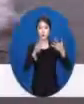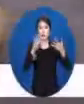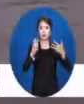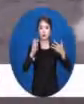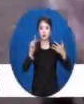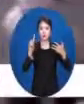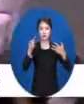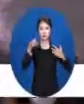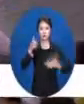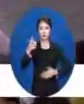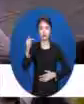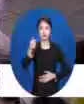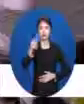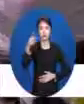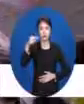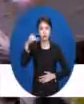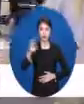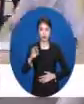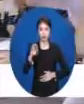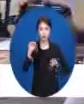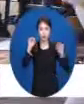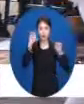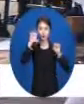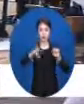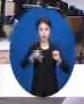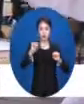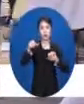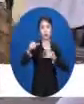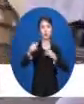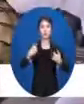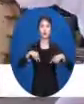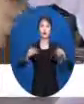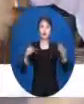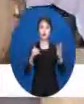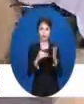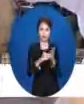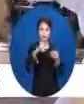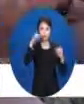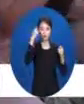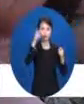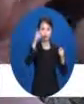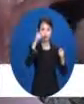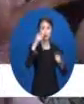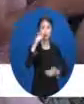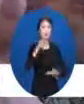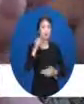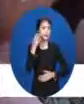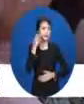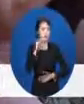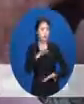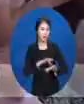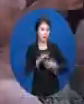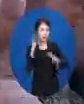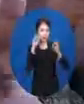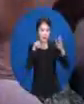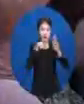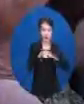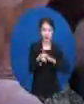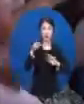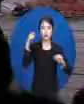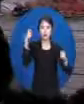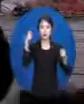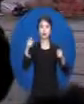8월 31일 천안 신방동 체육관에서 500여 명이 참석한 가운데 마당극 신비의 영약을 찾아서가